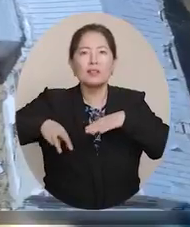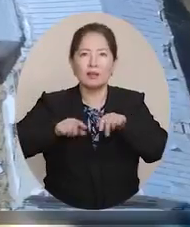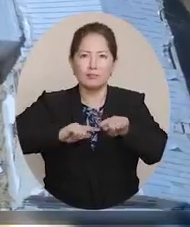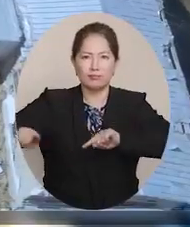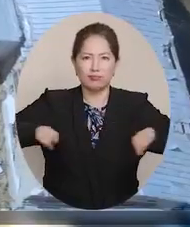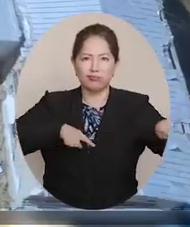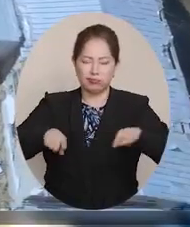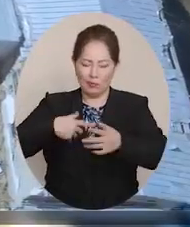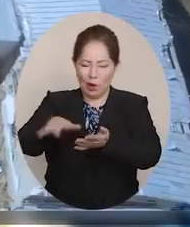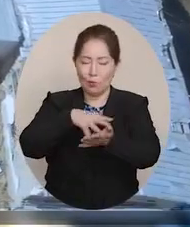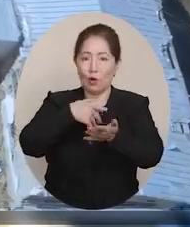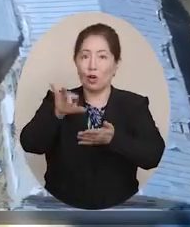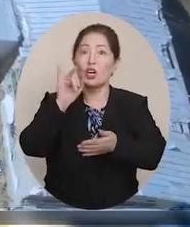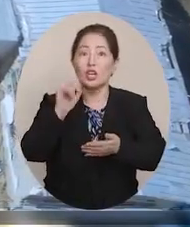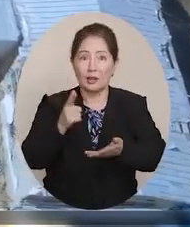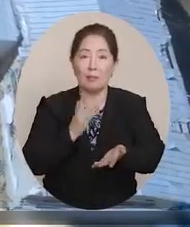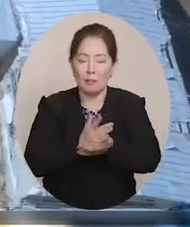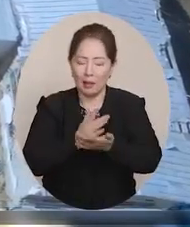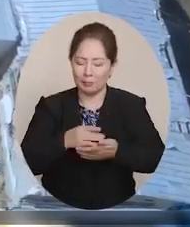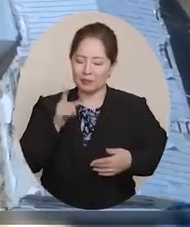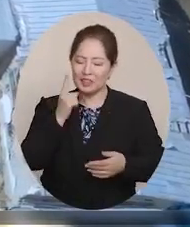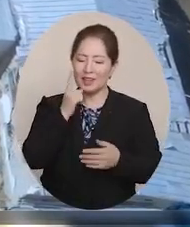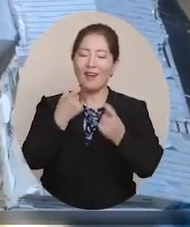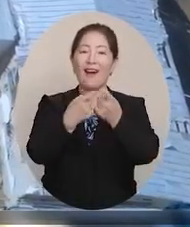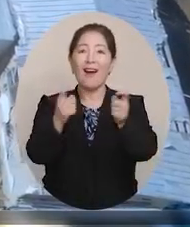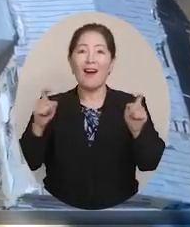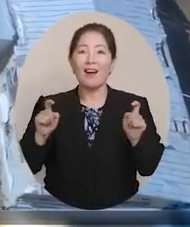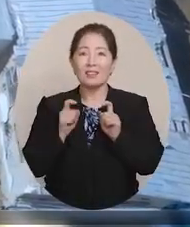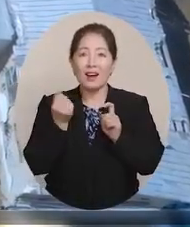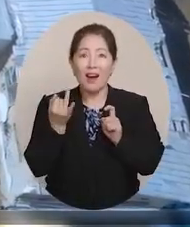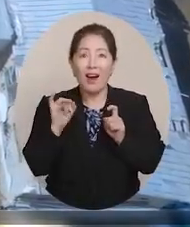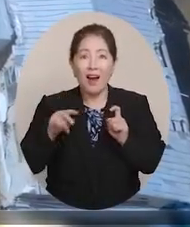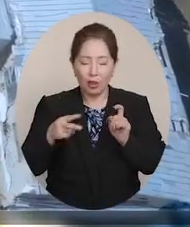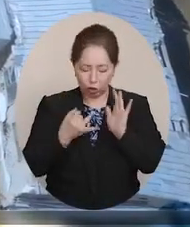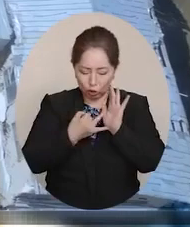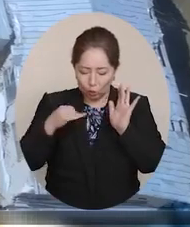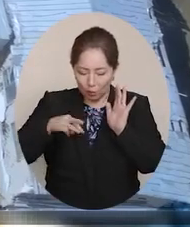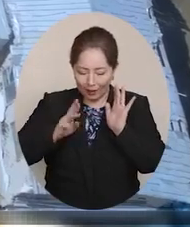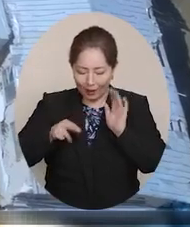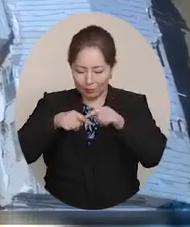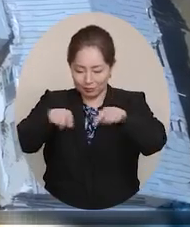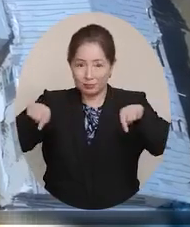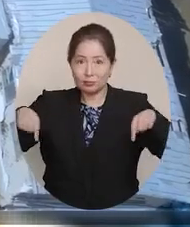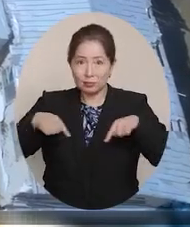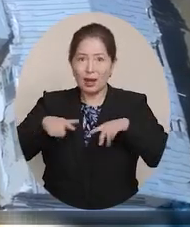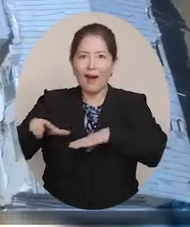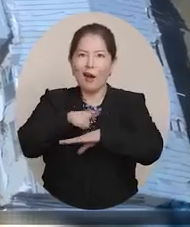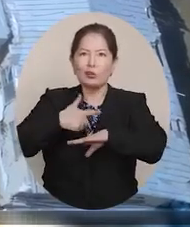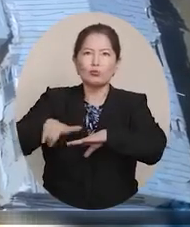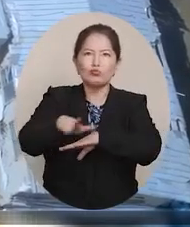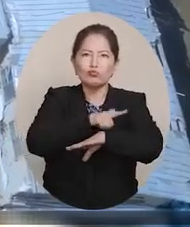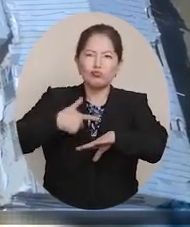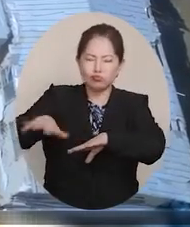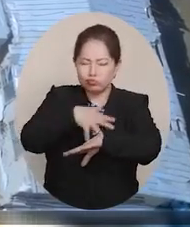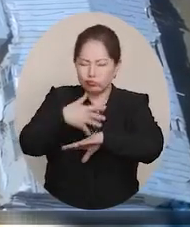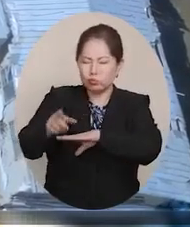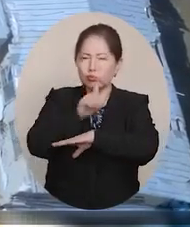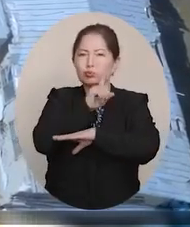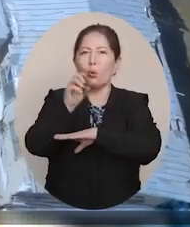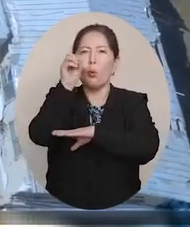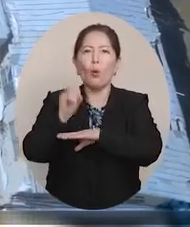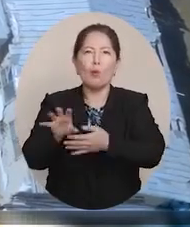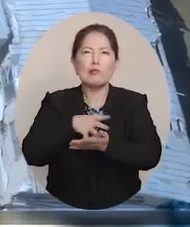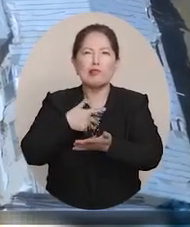Манай Улаанбаатарын одоо нэг хашааны айлын одоо газар ойролцоо 700 м квадрат газар гэж бодоход тэр газар бол тэр чигтээ бохирчсан байх